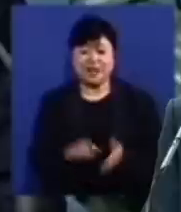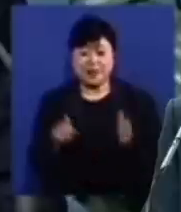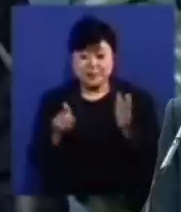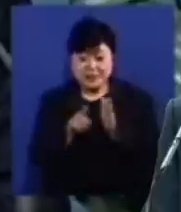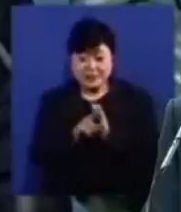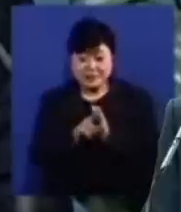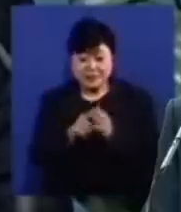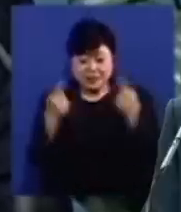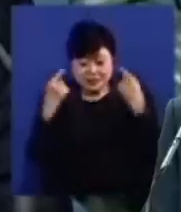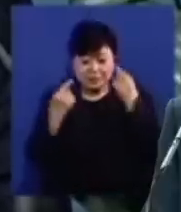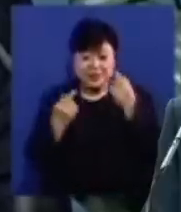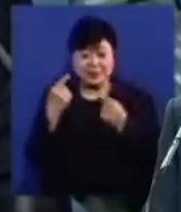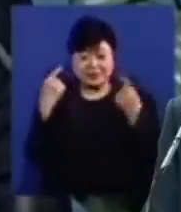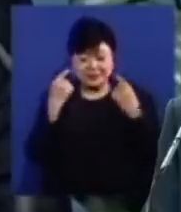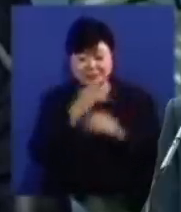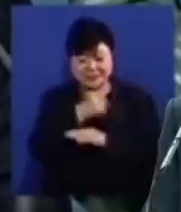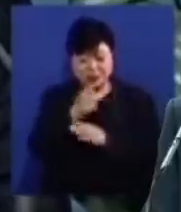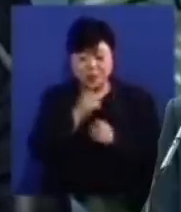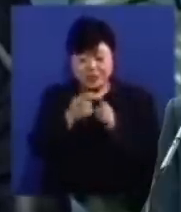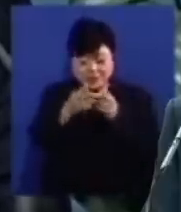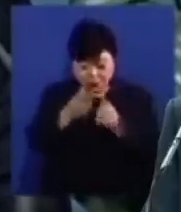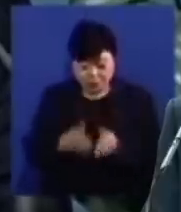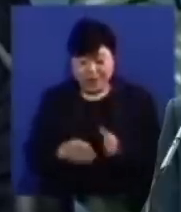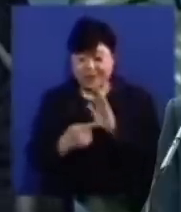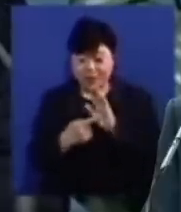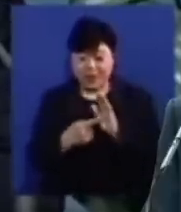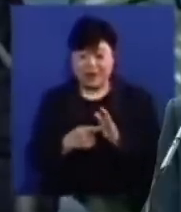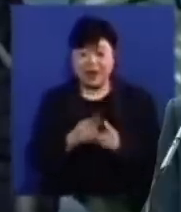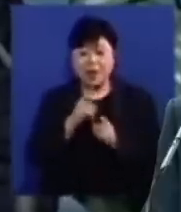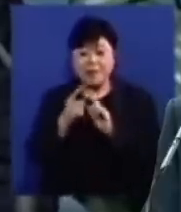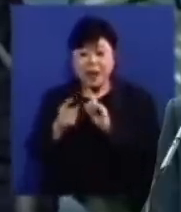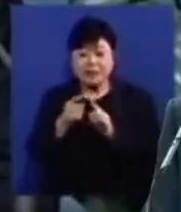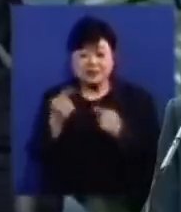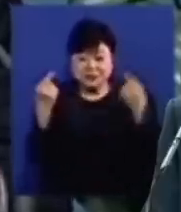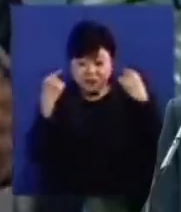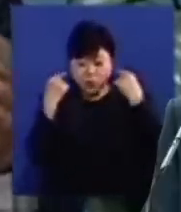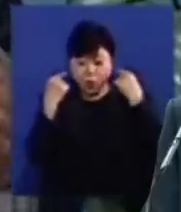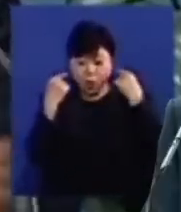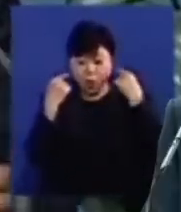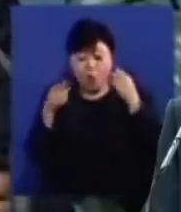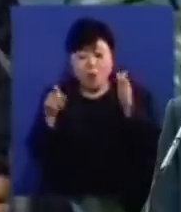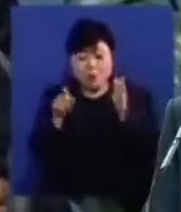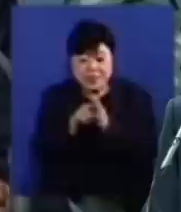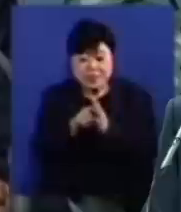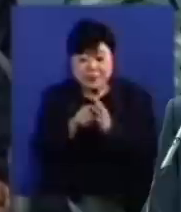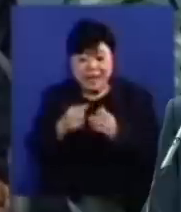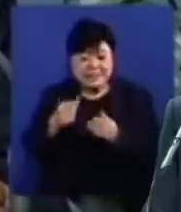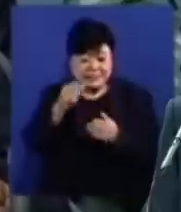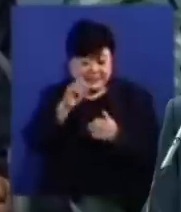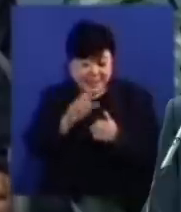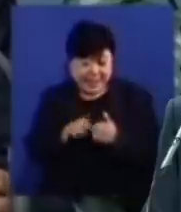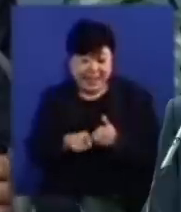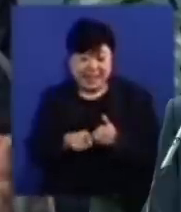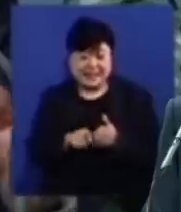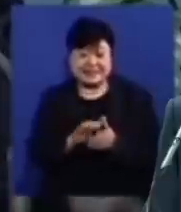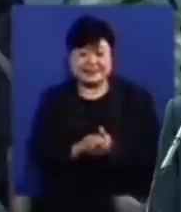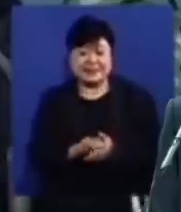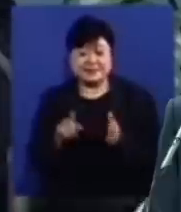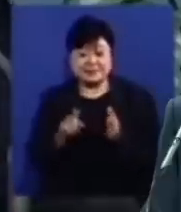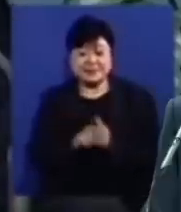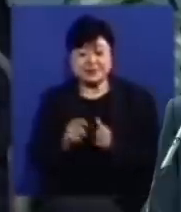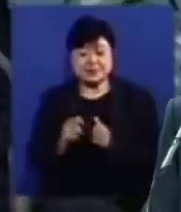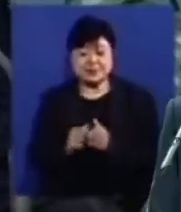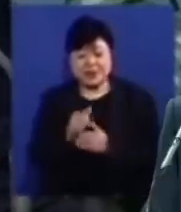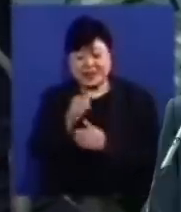믿음은 들음에서 나며 들으면 그리스도의 말씀을 말한다고 말씀을 듣고 우리가 믿음을 가지면 믿음